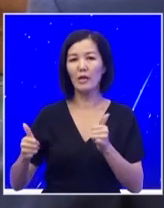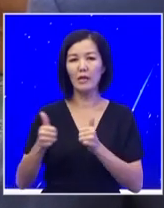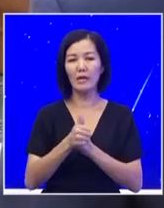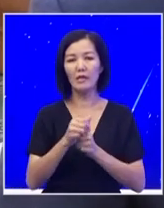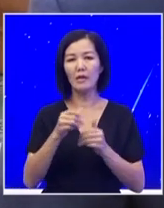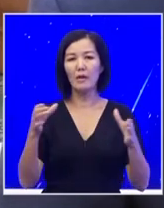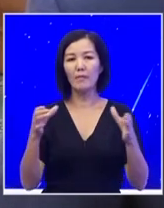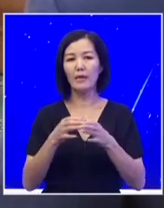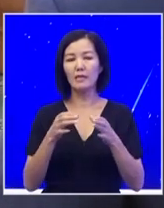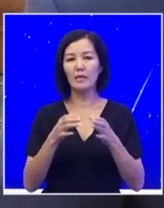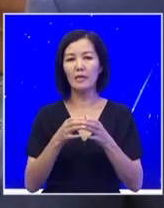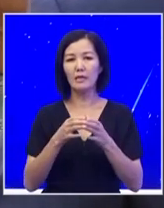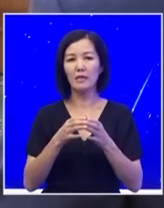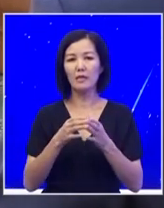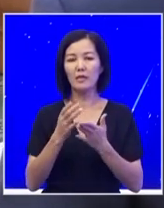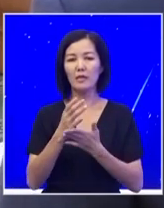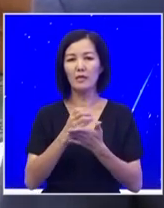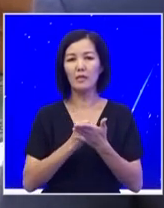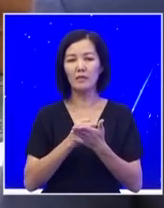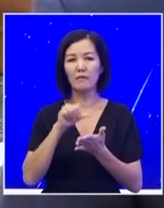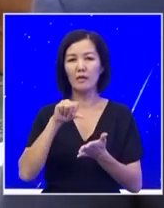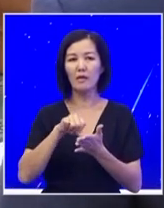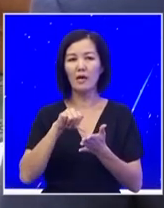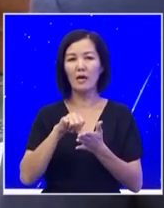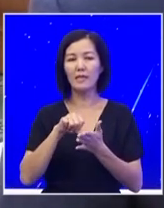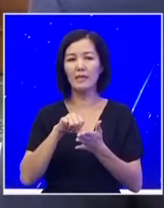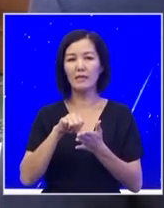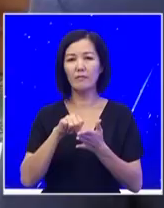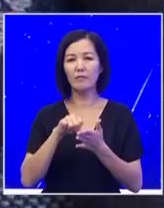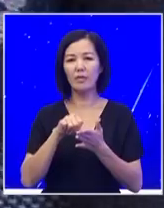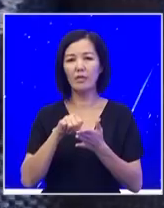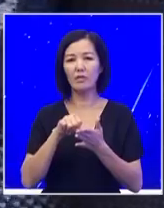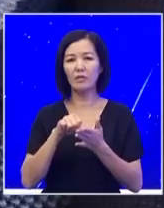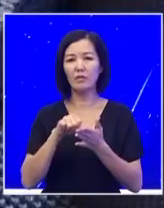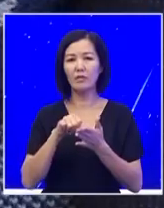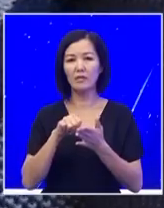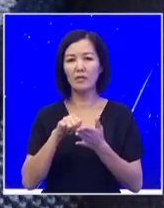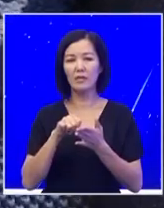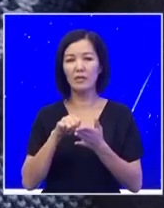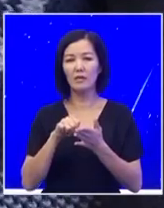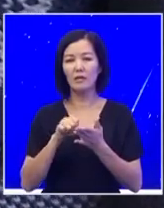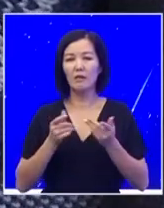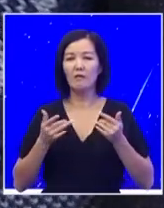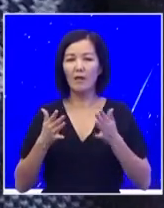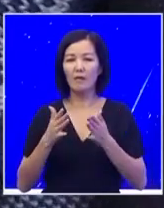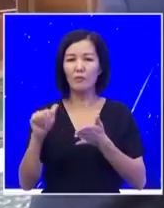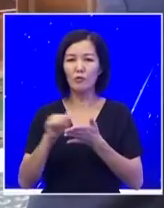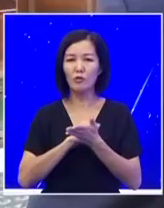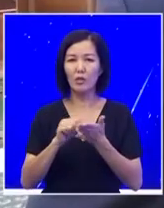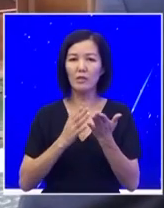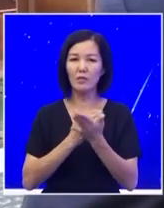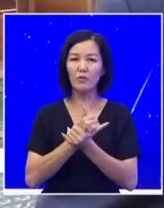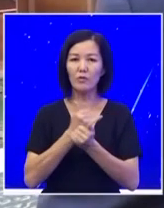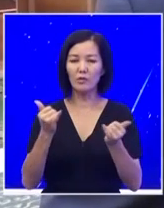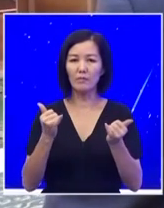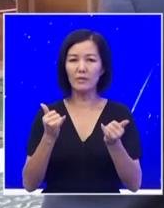партиялық резервтен ертеңінде сайлау орнын біздің жергілікті мәслихаттарға депутат болуға әбден мүмкіндік алады. Талап қойған құжаттарды өткізсе, біз